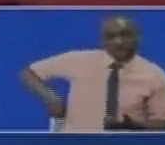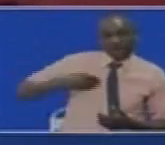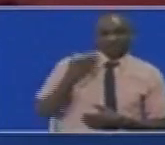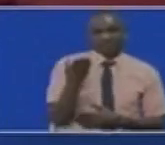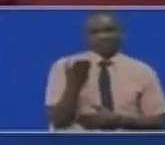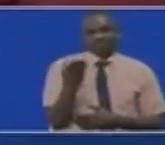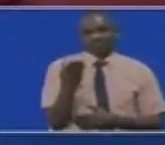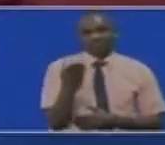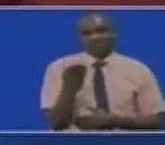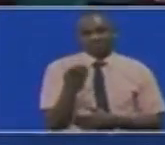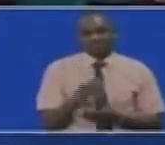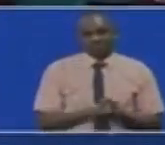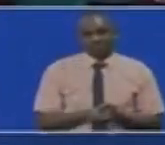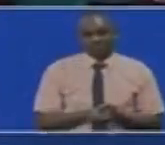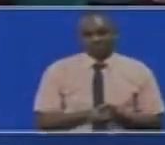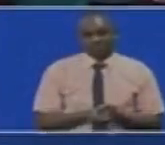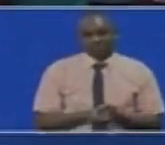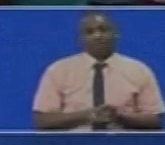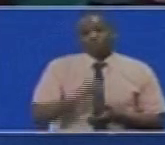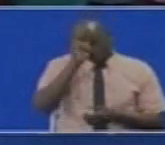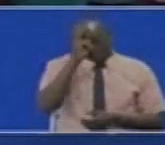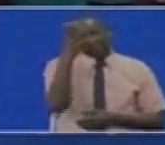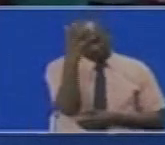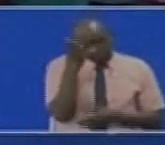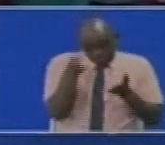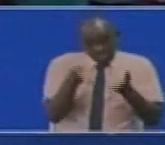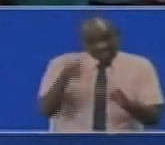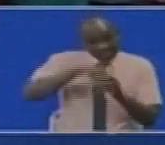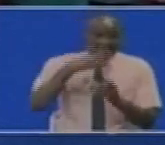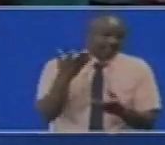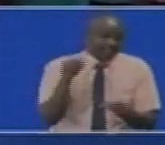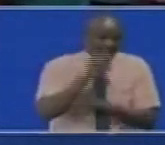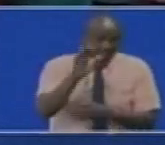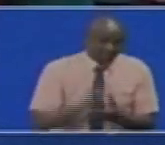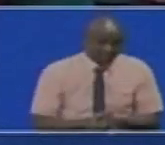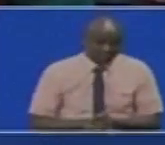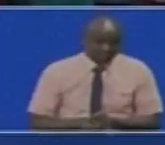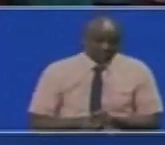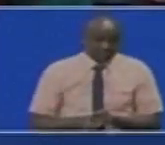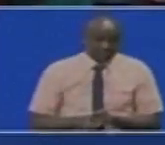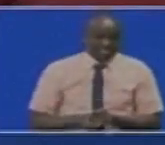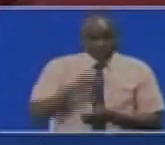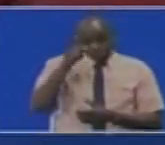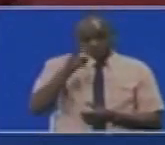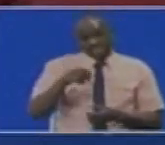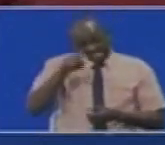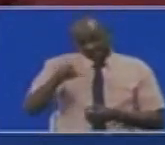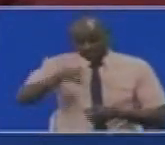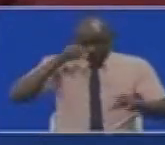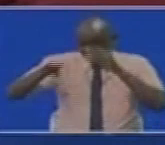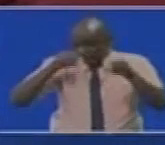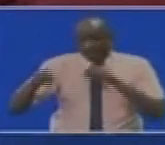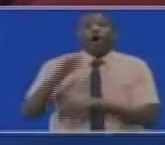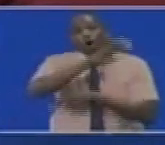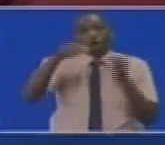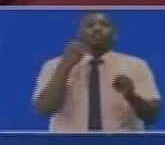west na moja mguuni. Kuna polisi karibu wanne watano wengine. You collect those guns, they are about 12 to 13